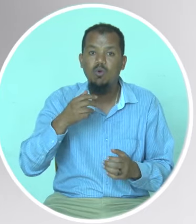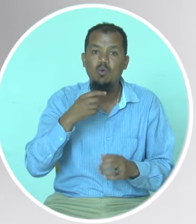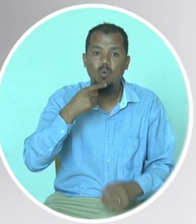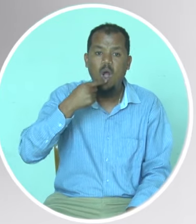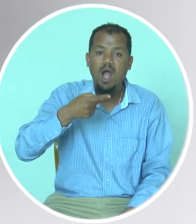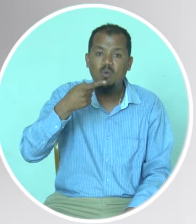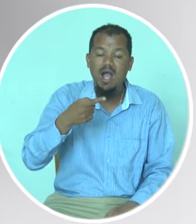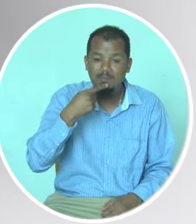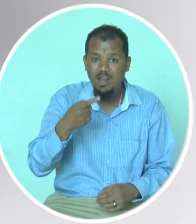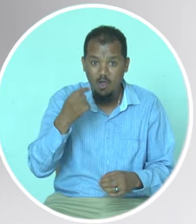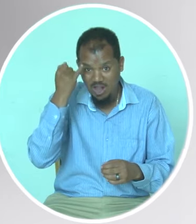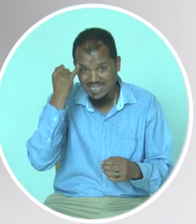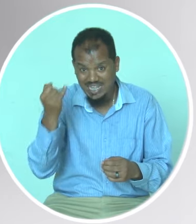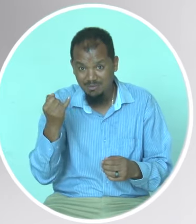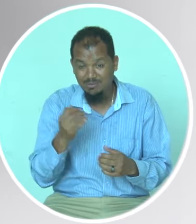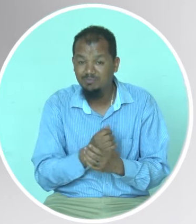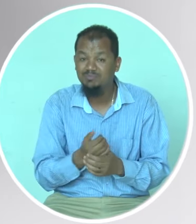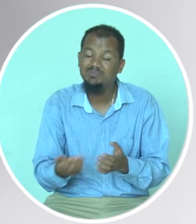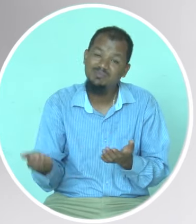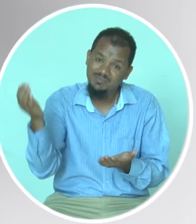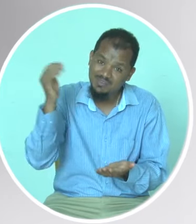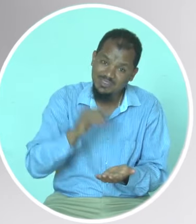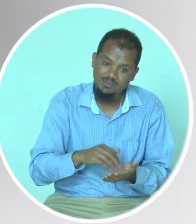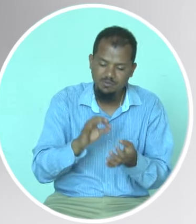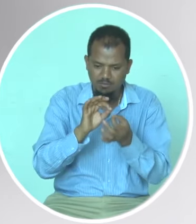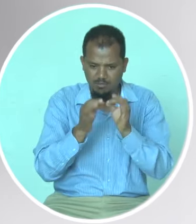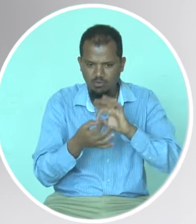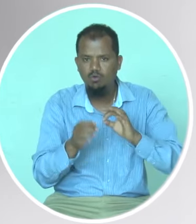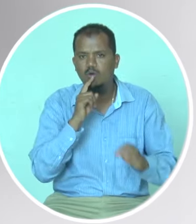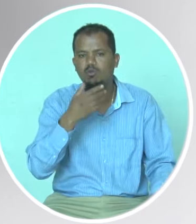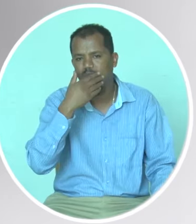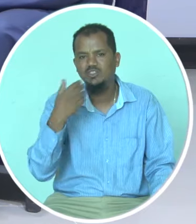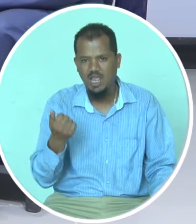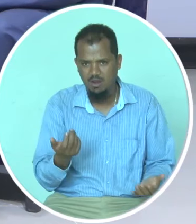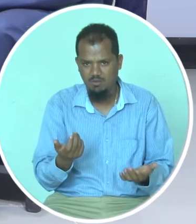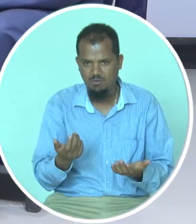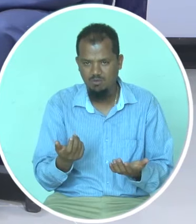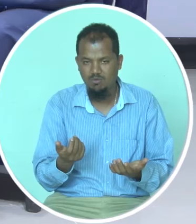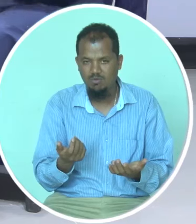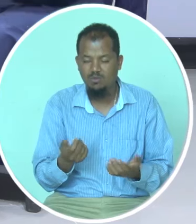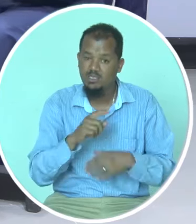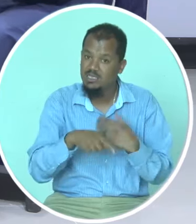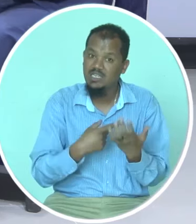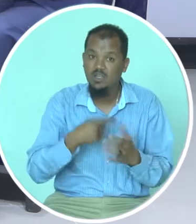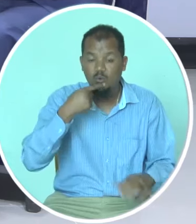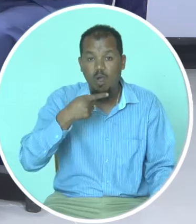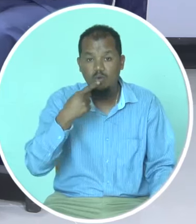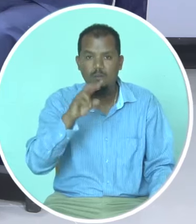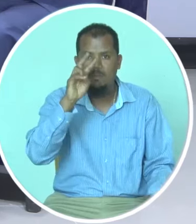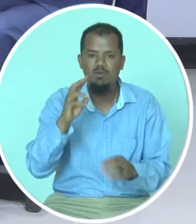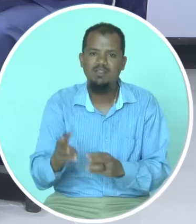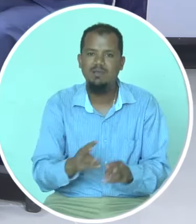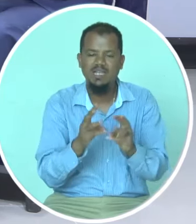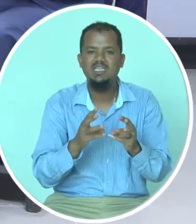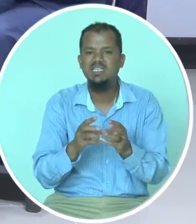ቋንቋ የሚለውን ጽንሰ ሐሳብ እንደገና መተርጎም ነው የሚሻለው ሪዲፋይን የሚሉት ማለት ነው ስለዚህ ቋንቋ በሁለት